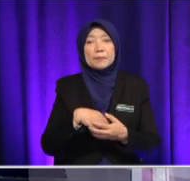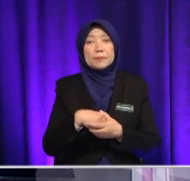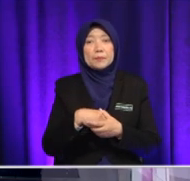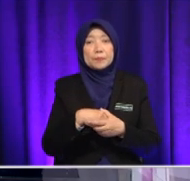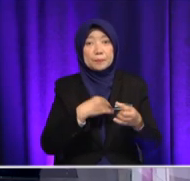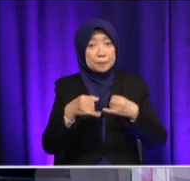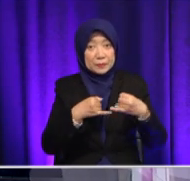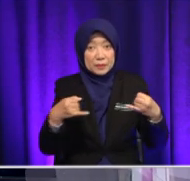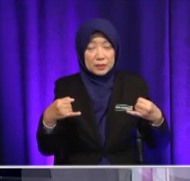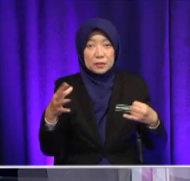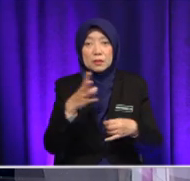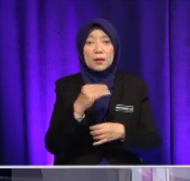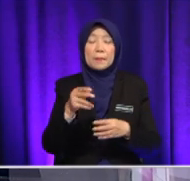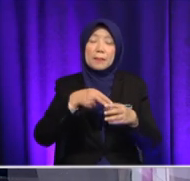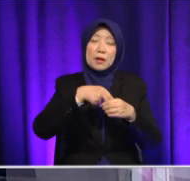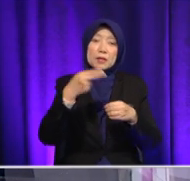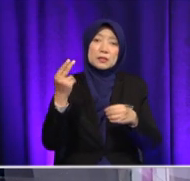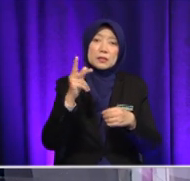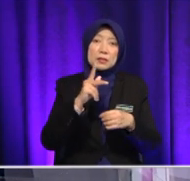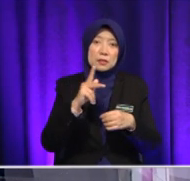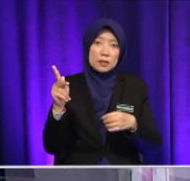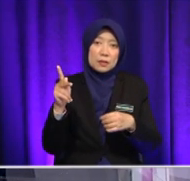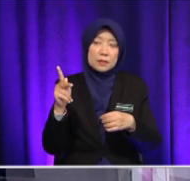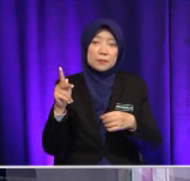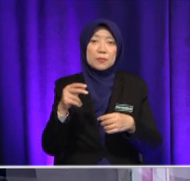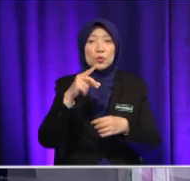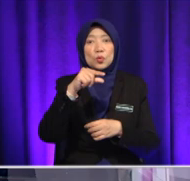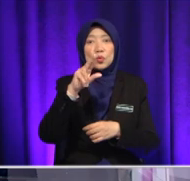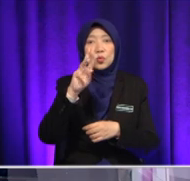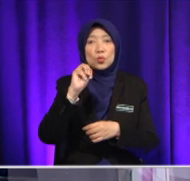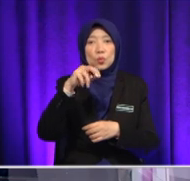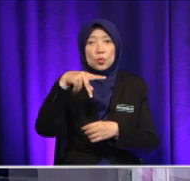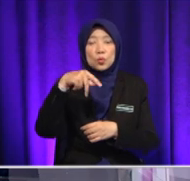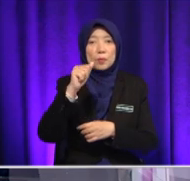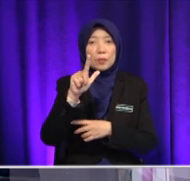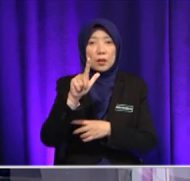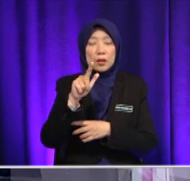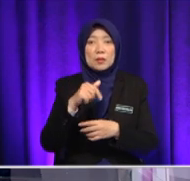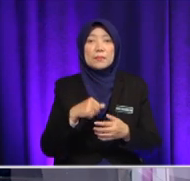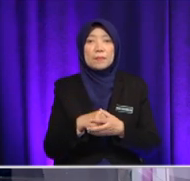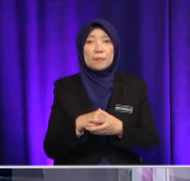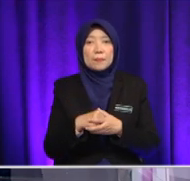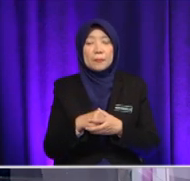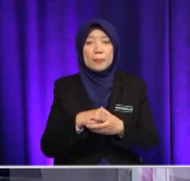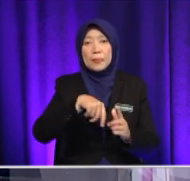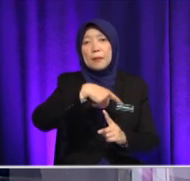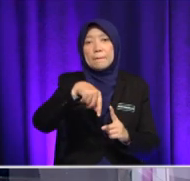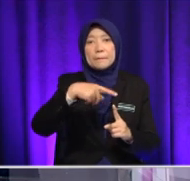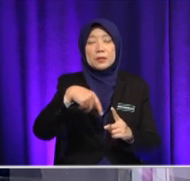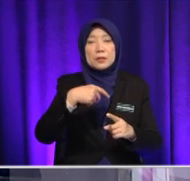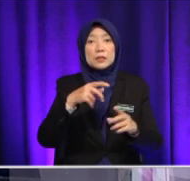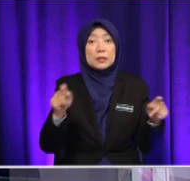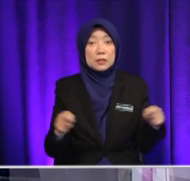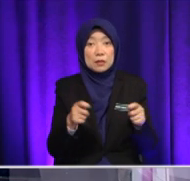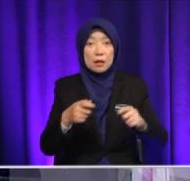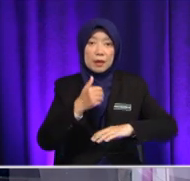dan akan menghasilkan gumpalan. Okey. Itu yang kita kata tadi sebagai getah yang menggumpal apabila tindakan oleh asid.